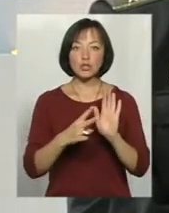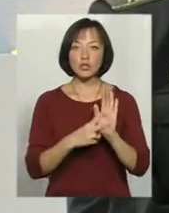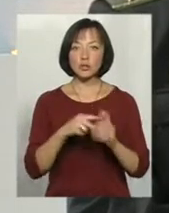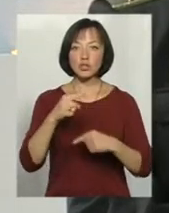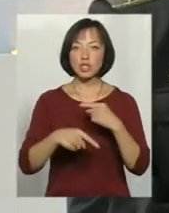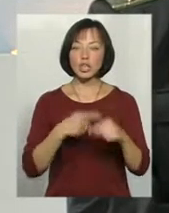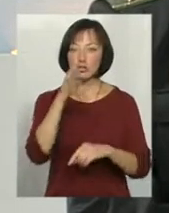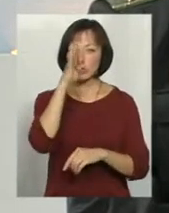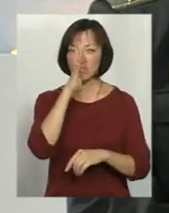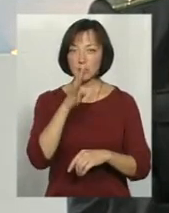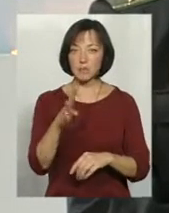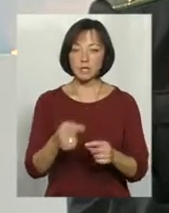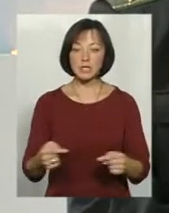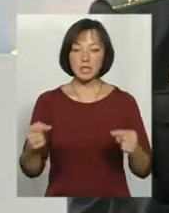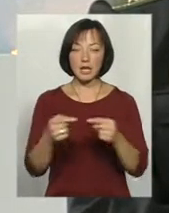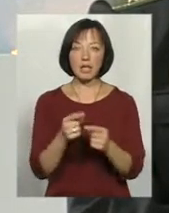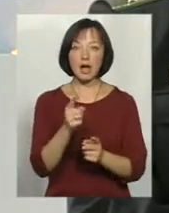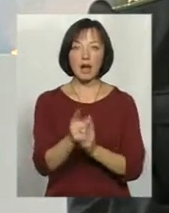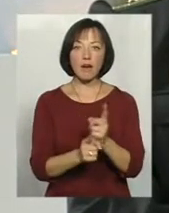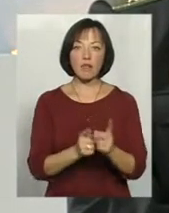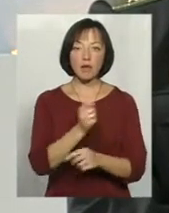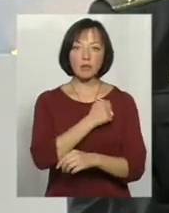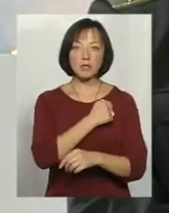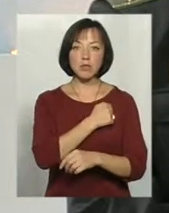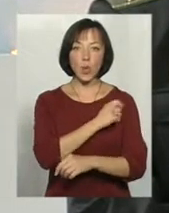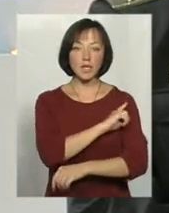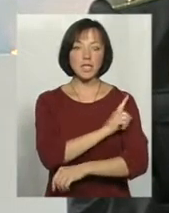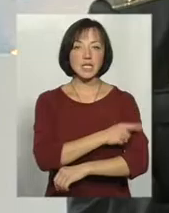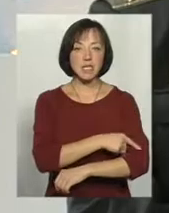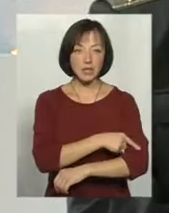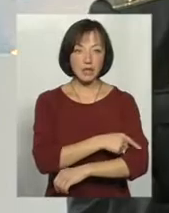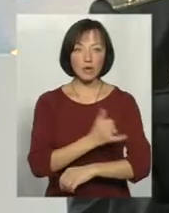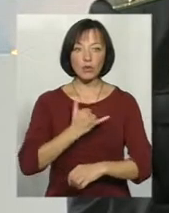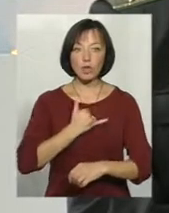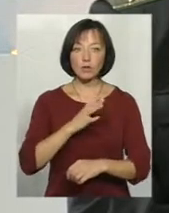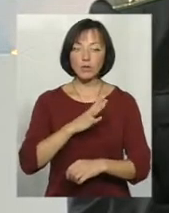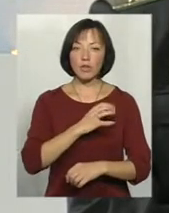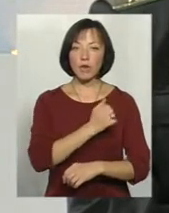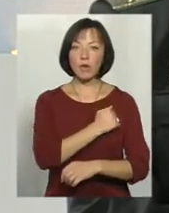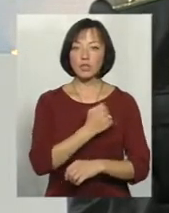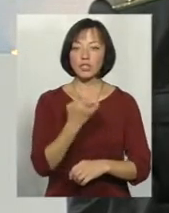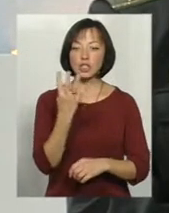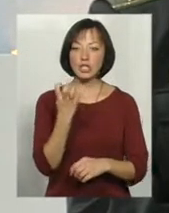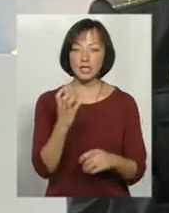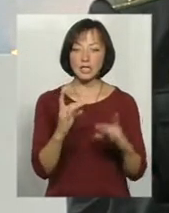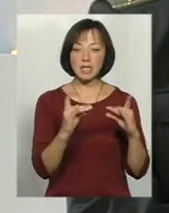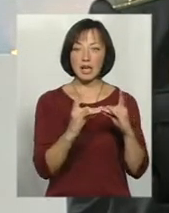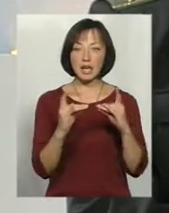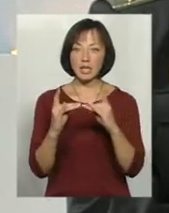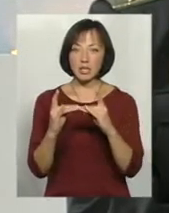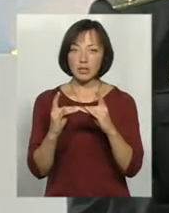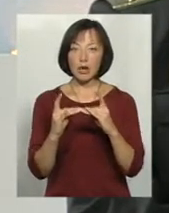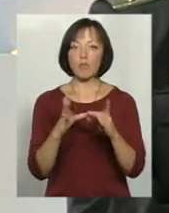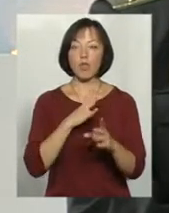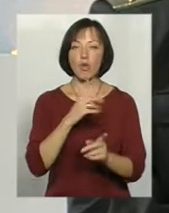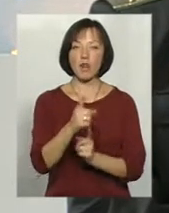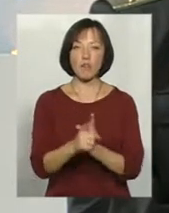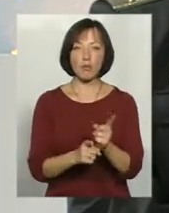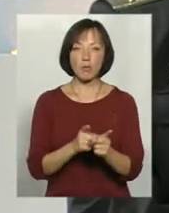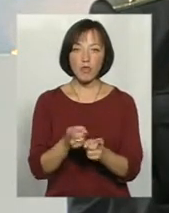місяці, згідно реформування Збройних сил, в нас був госпіталь на 400 ліжок, приходило реформування,